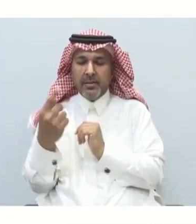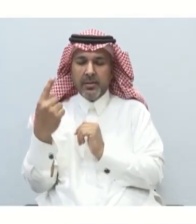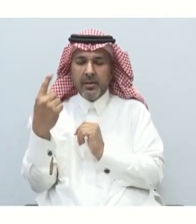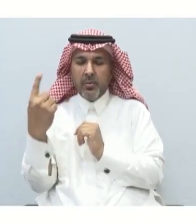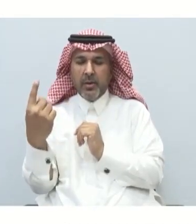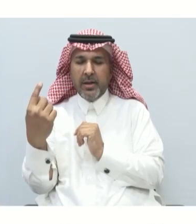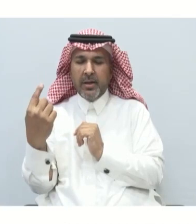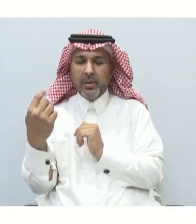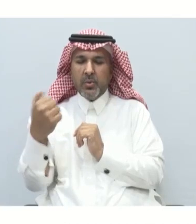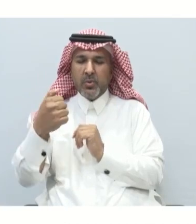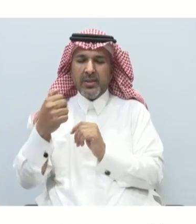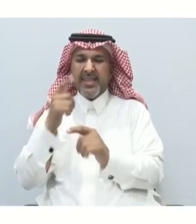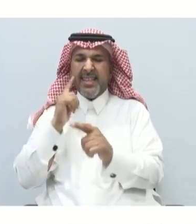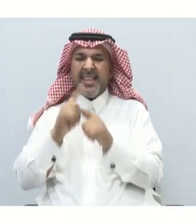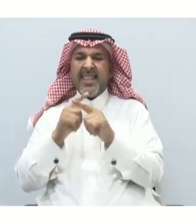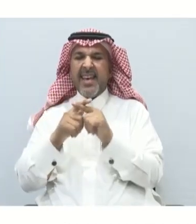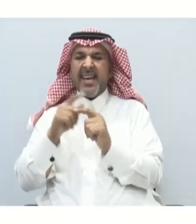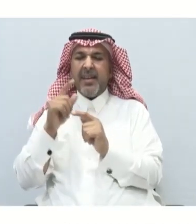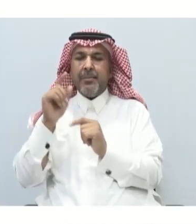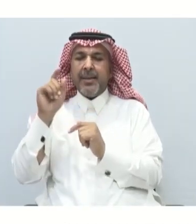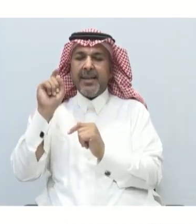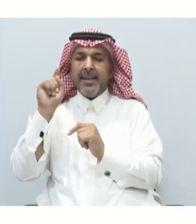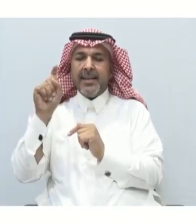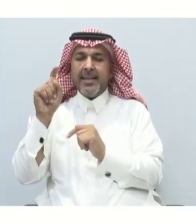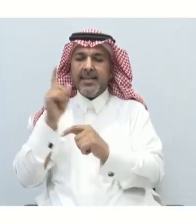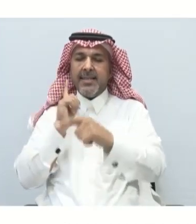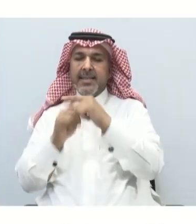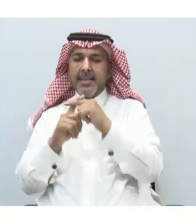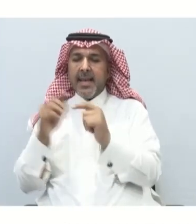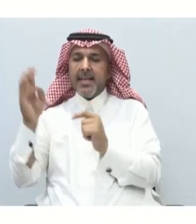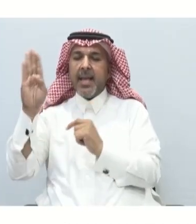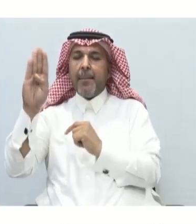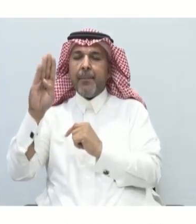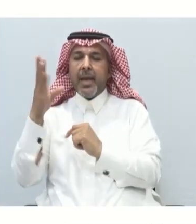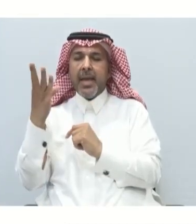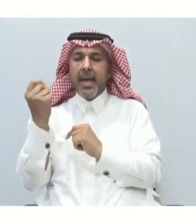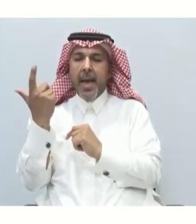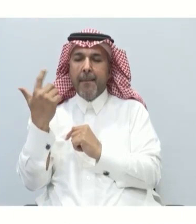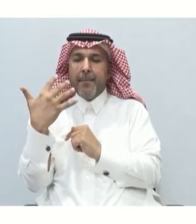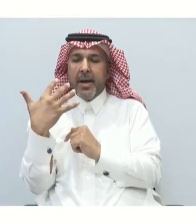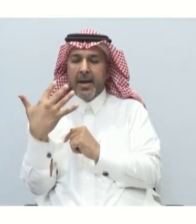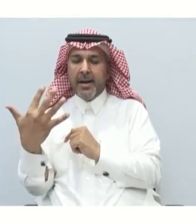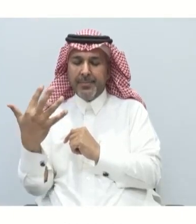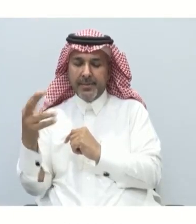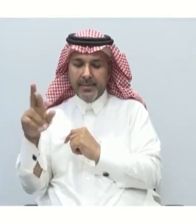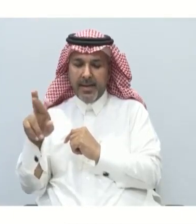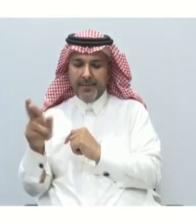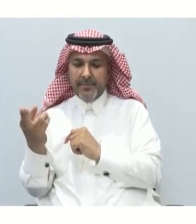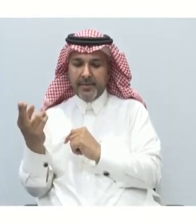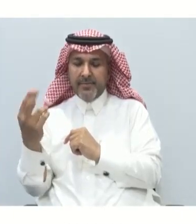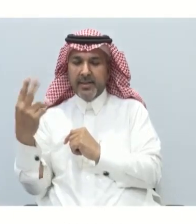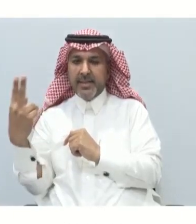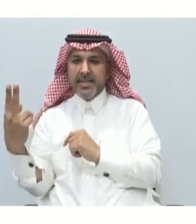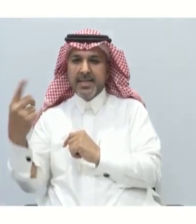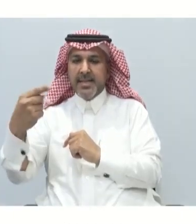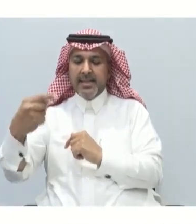في اكس اللي هو المتغير التابع زائدا المقطع واي اللي طلعناه اللي هو كم